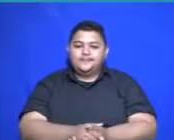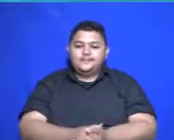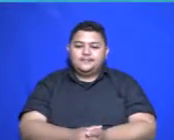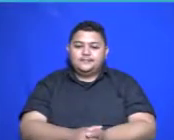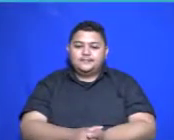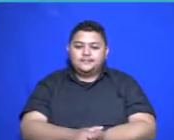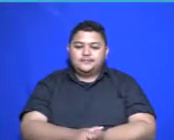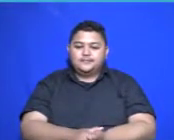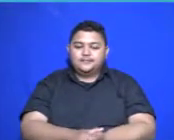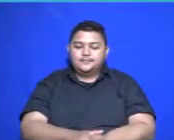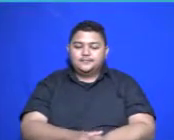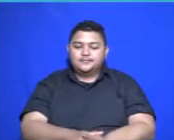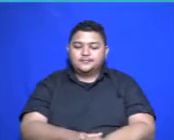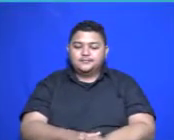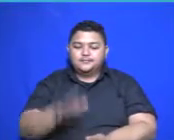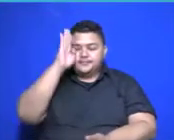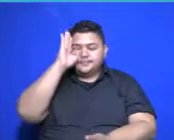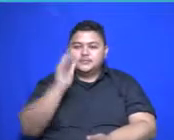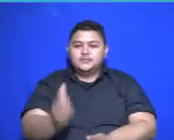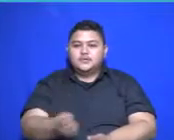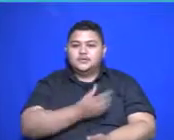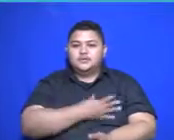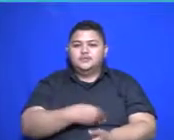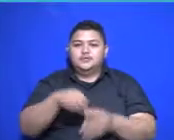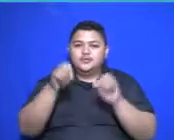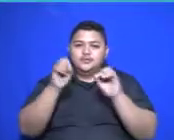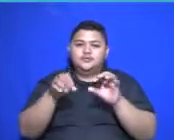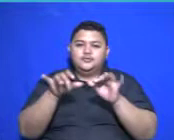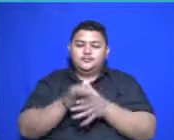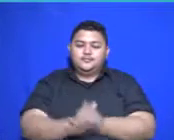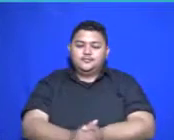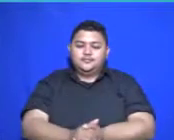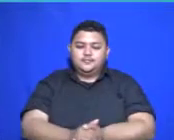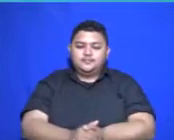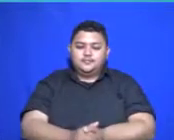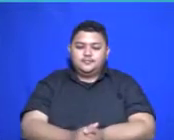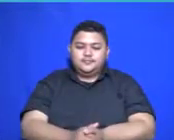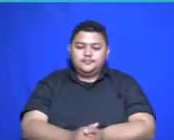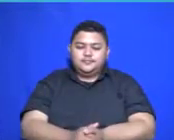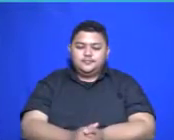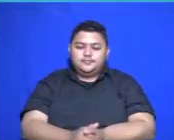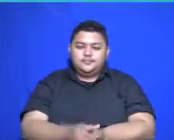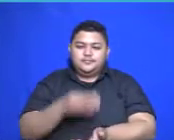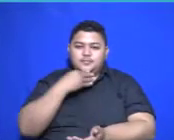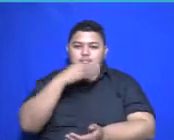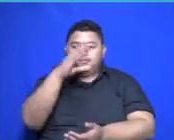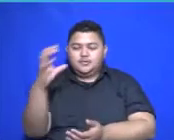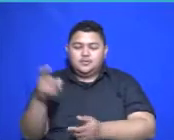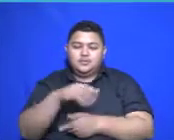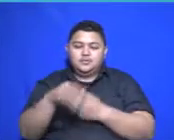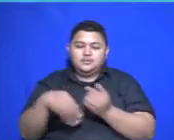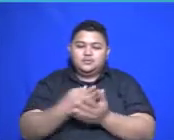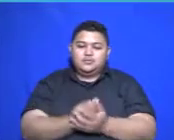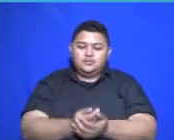silakan, Bapak. Bismillahirrahmanirrahim. Assalamualaikum warahmatullahi wabarakatuh. Selamat sore, salam sejahtera untuk kita semuanya.